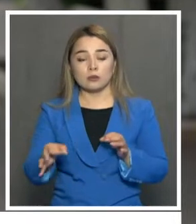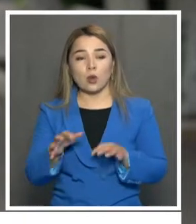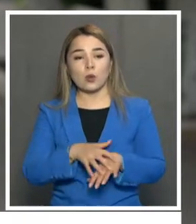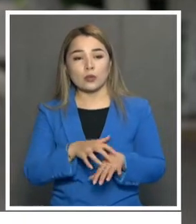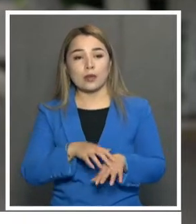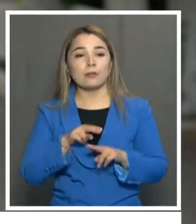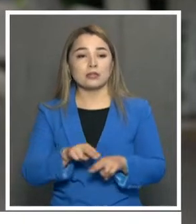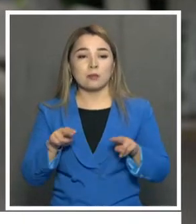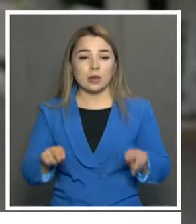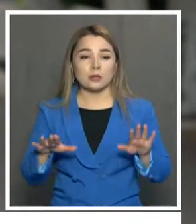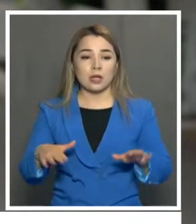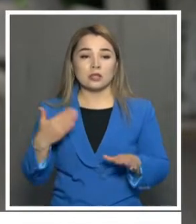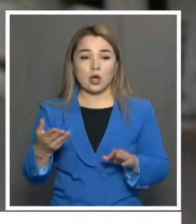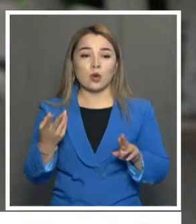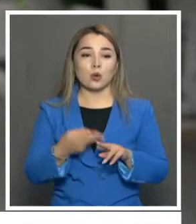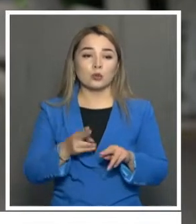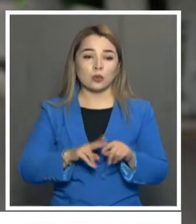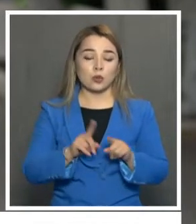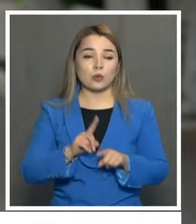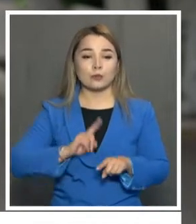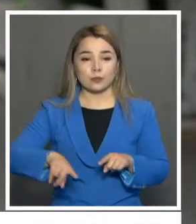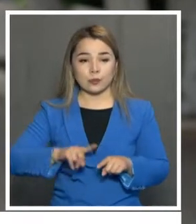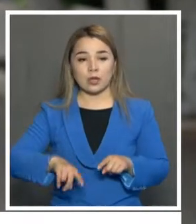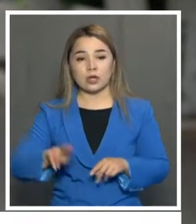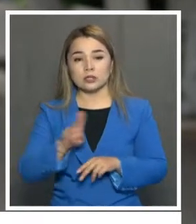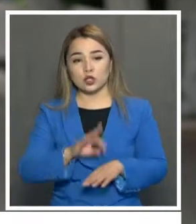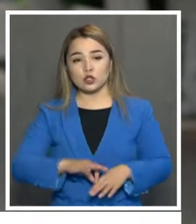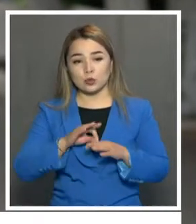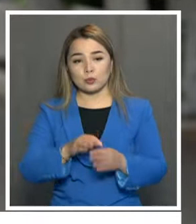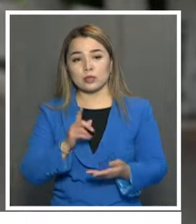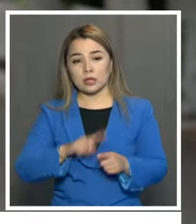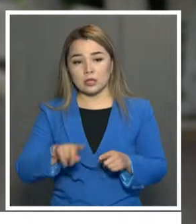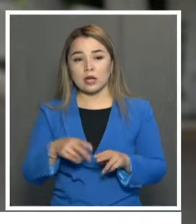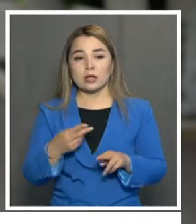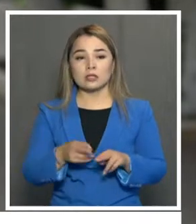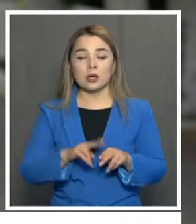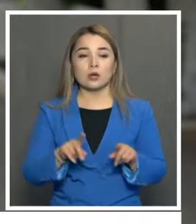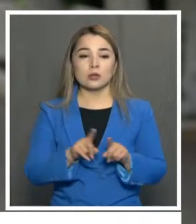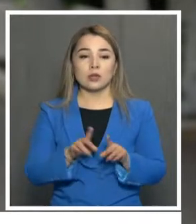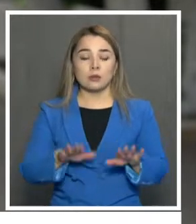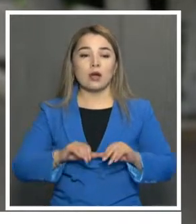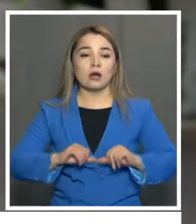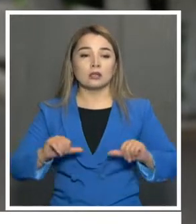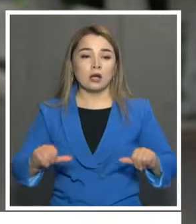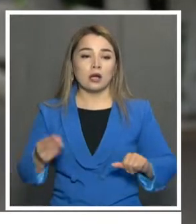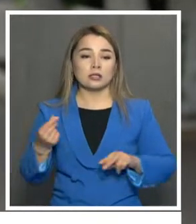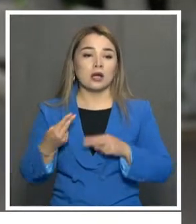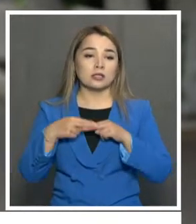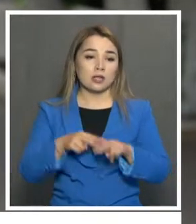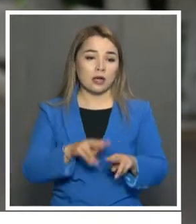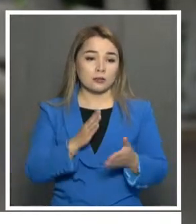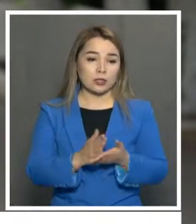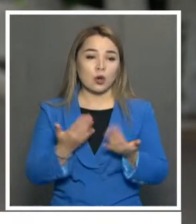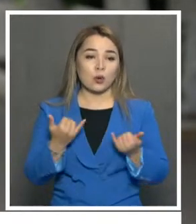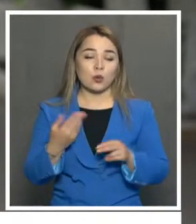Көкшетау-Петропавл трассасында. Сол жерде аламандығын берсе корректировкасын жасап, осы бюджетный комиссияда ақша бөлінді.